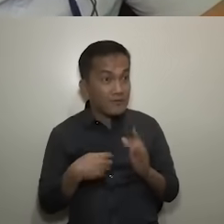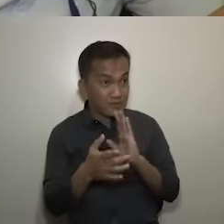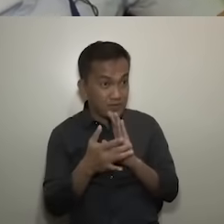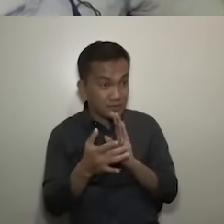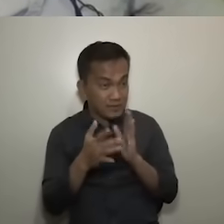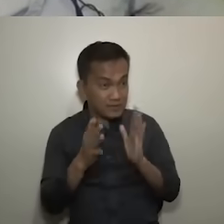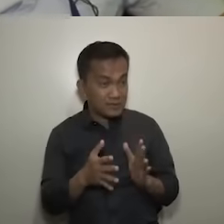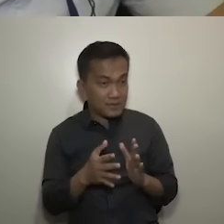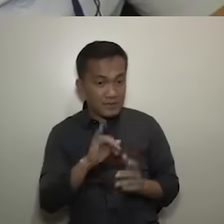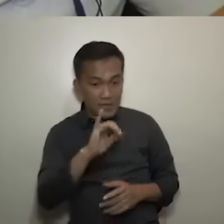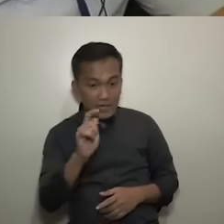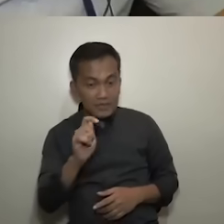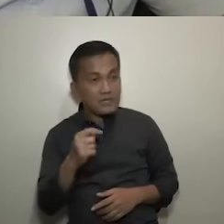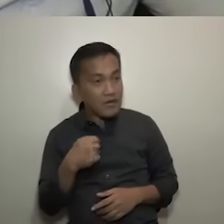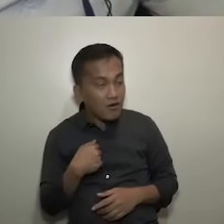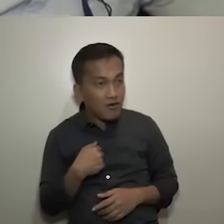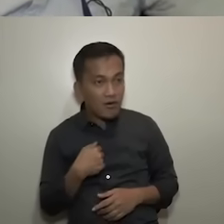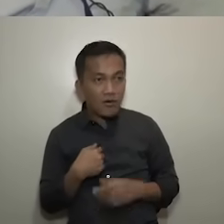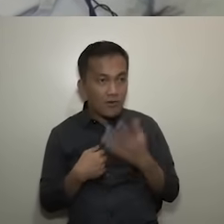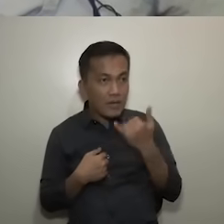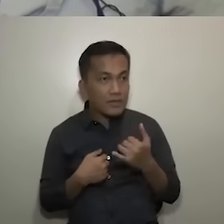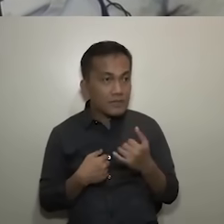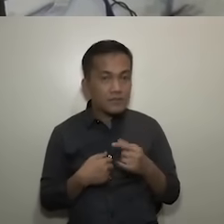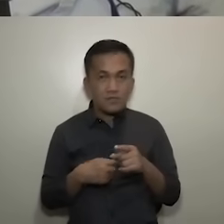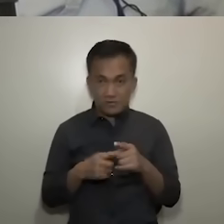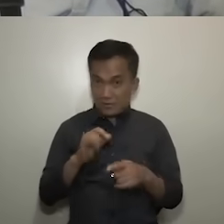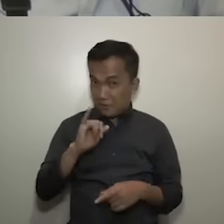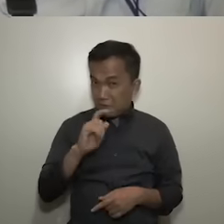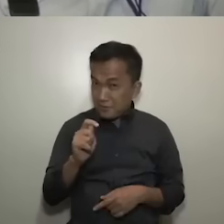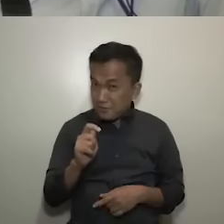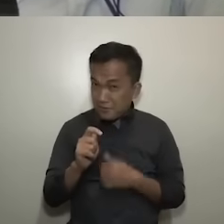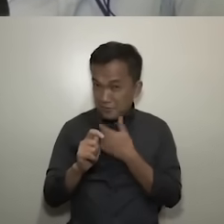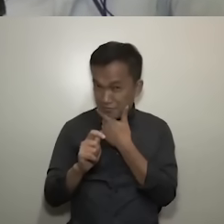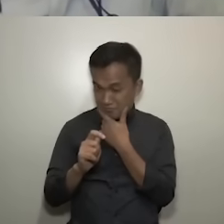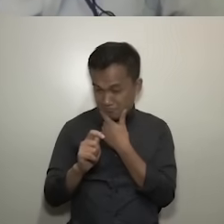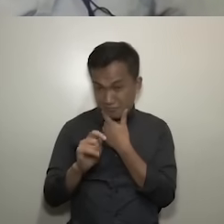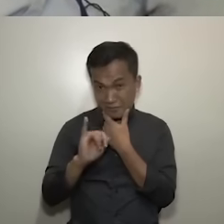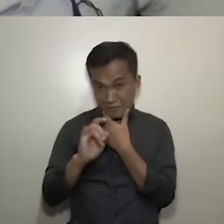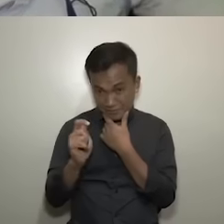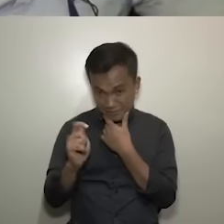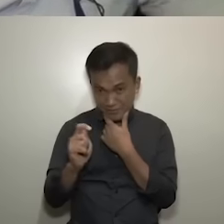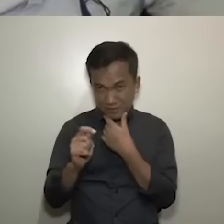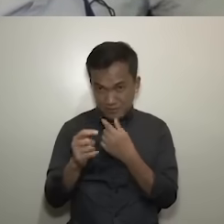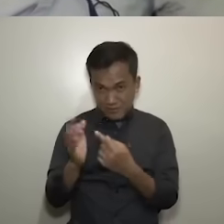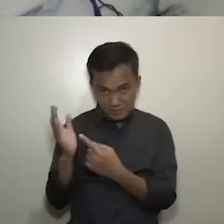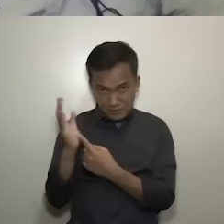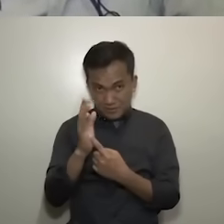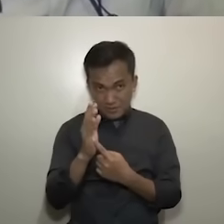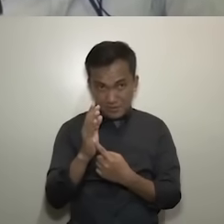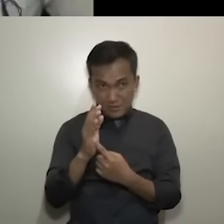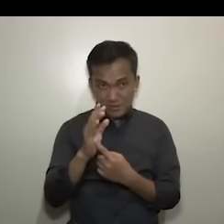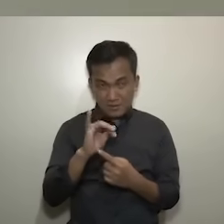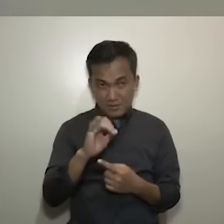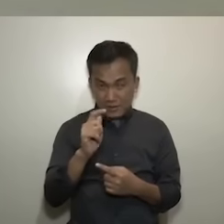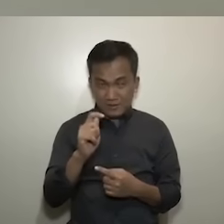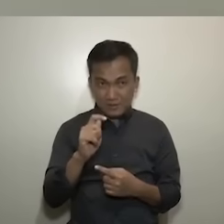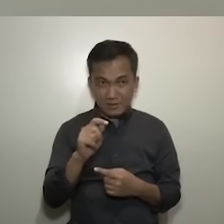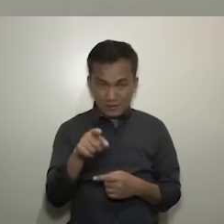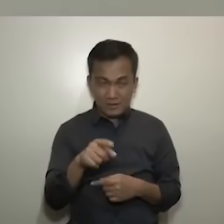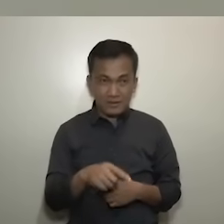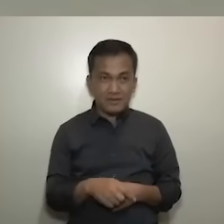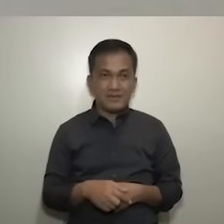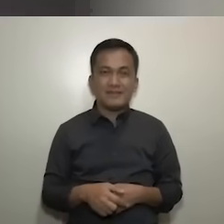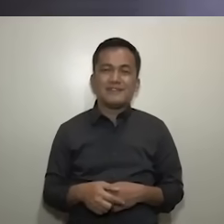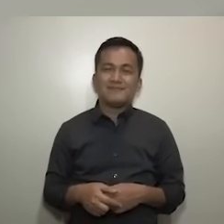bakit? Technician? IT ako eh, o bakit? IT? Oh, are you talaga? Sure IT ka? Oo, oh, talaga. Pakita mo kung may IT ka. Sir